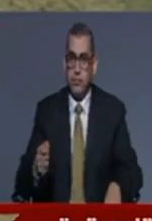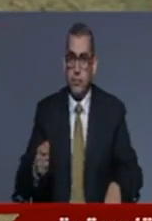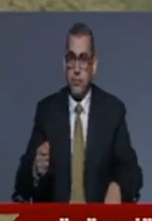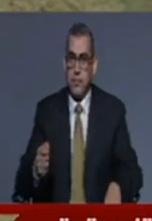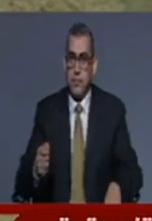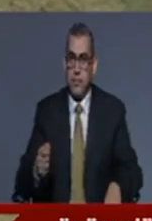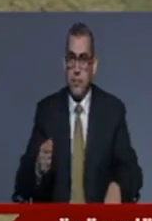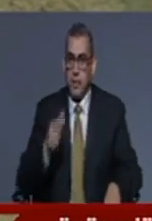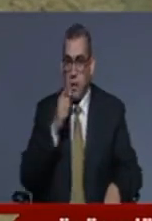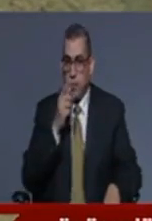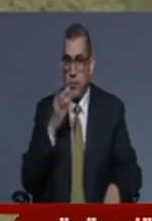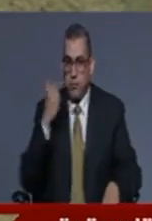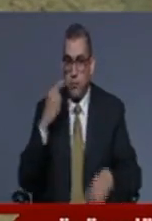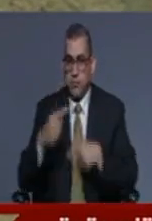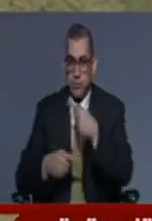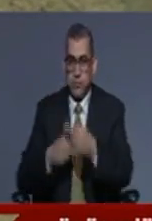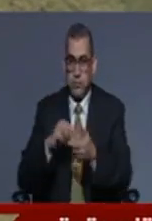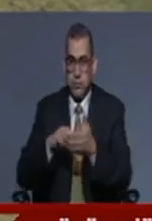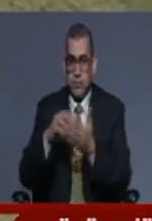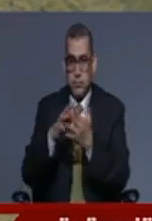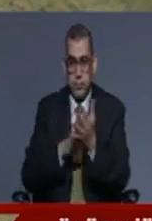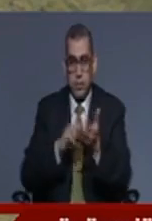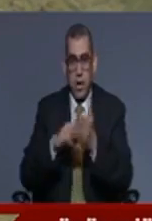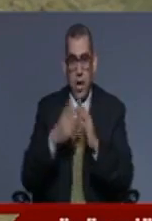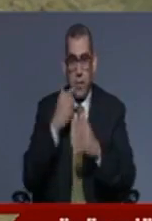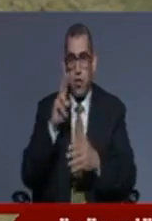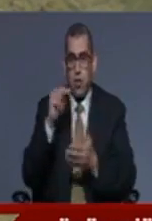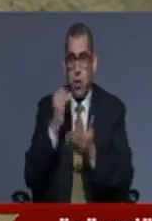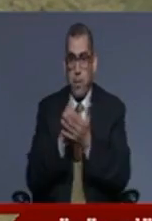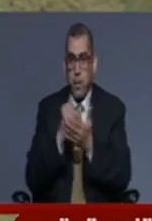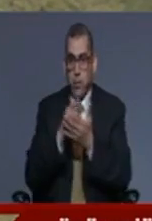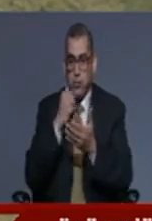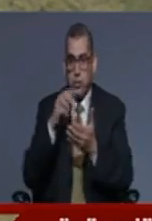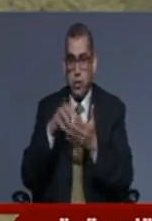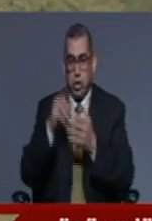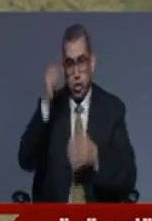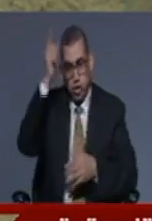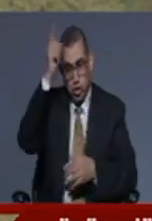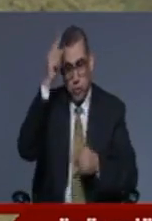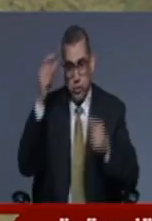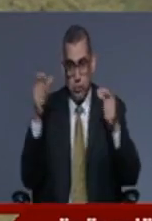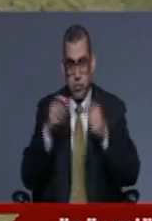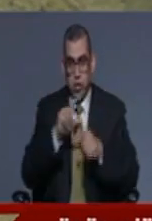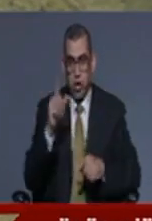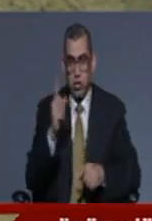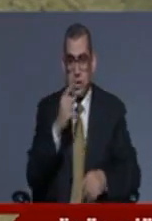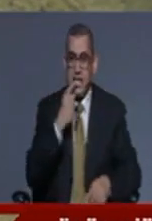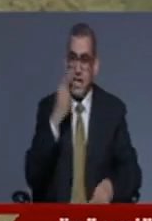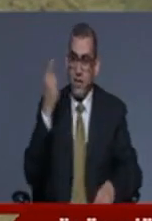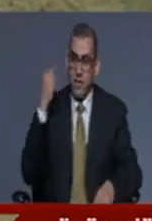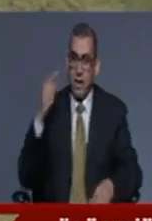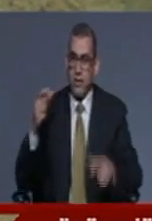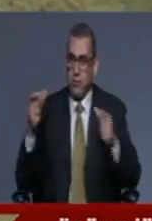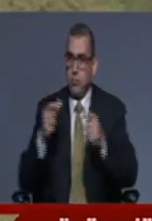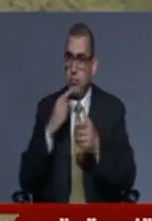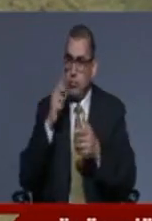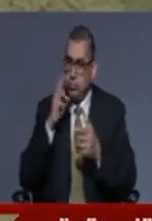الخاصة بالميثاق المناخي التابع للأمم المتحدة في شرم الشيخ في شهر نوفمبر من العام الماضي. وقد